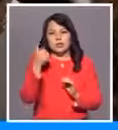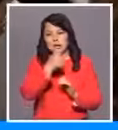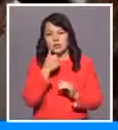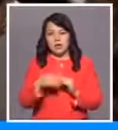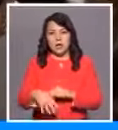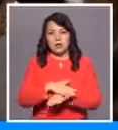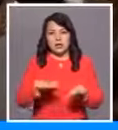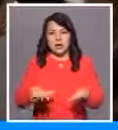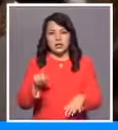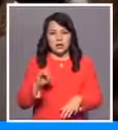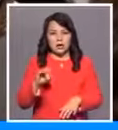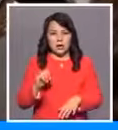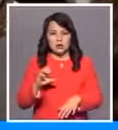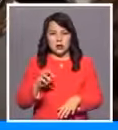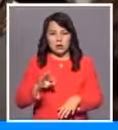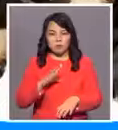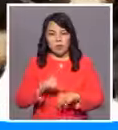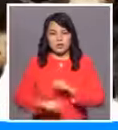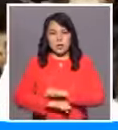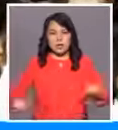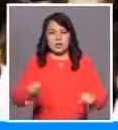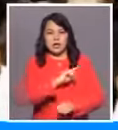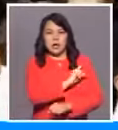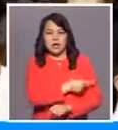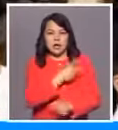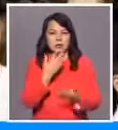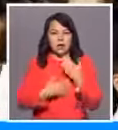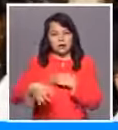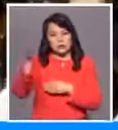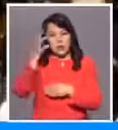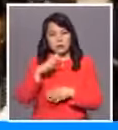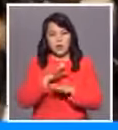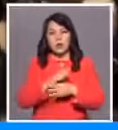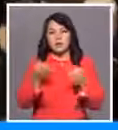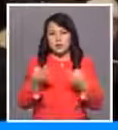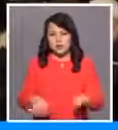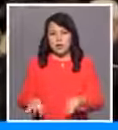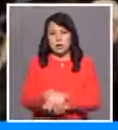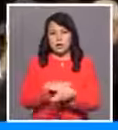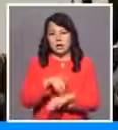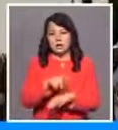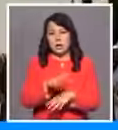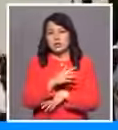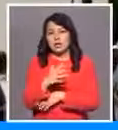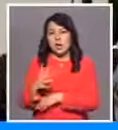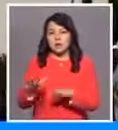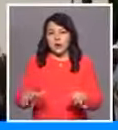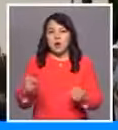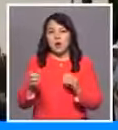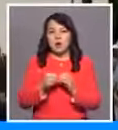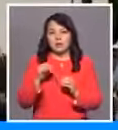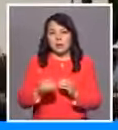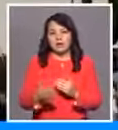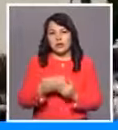осы уақытта Хиросимада уран бомбасы жарылған. Қаланың бейбітшілік саябағында ұйымдастырылған рәсімге ондаған мың адам жиналды. Олардың арасында